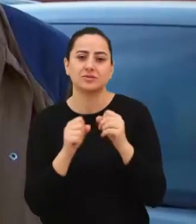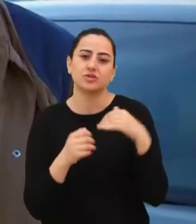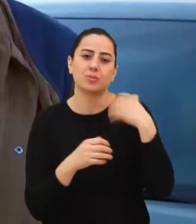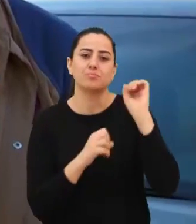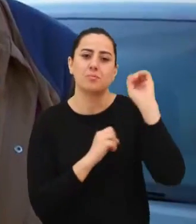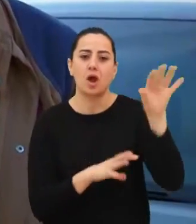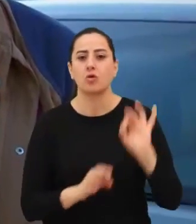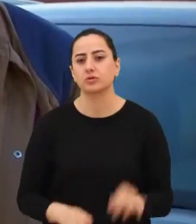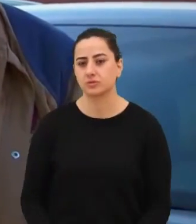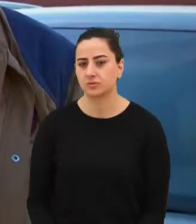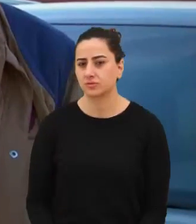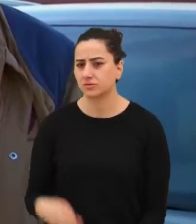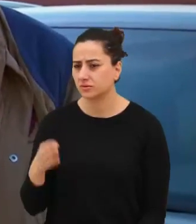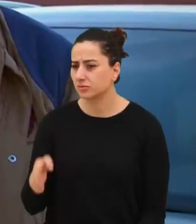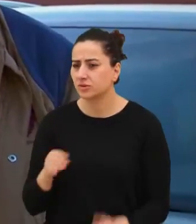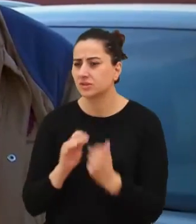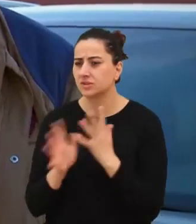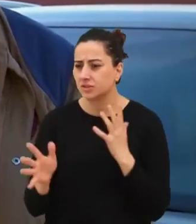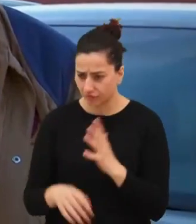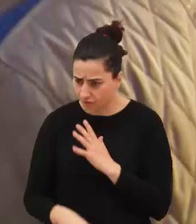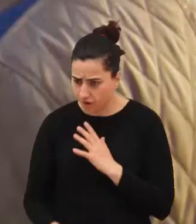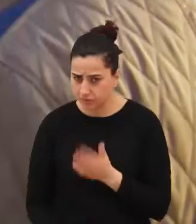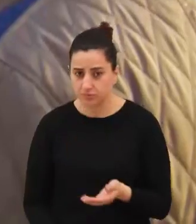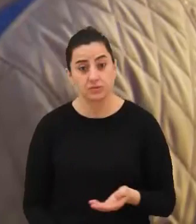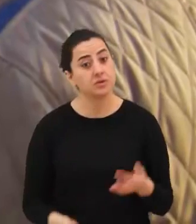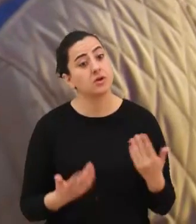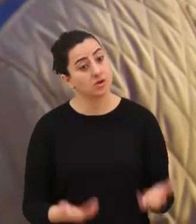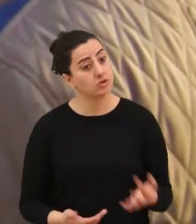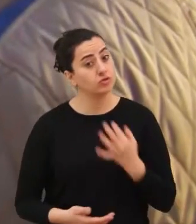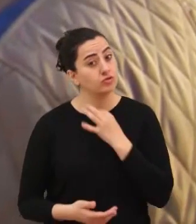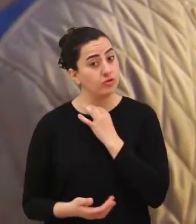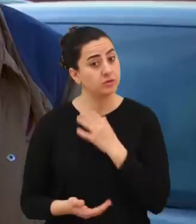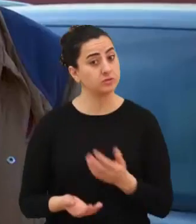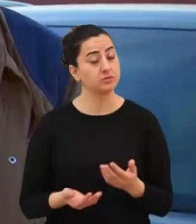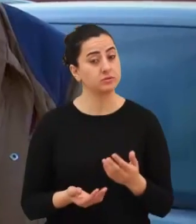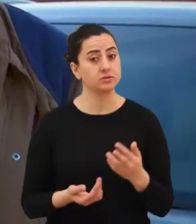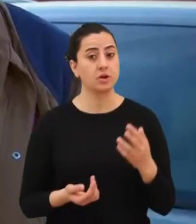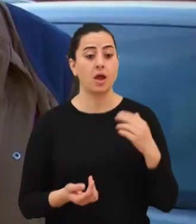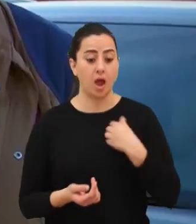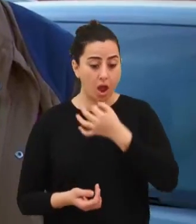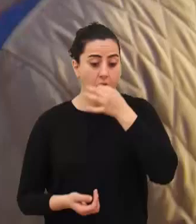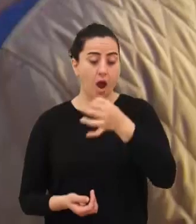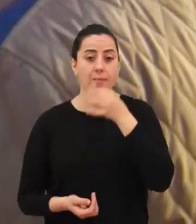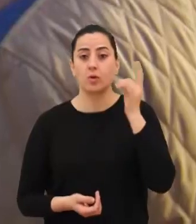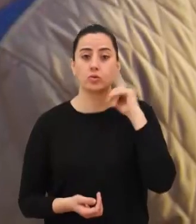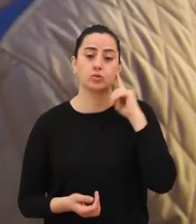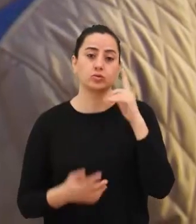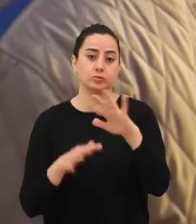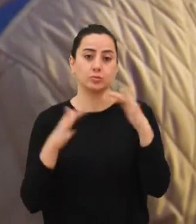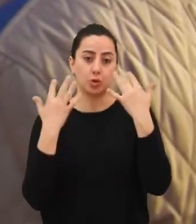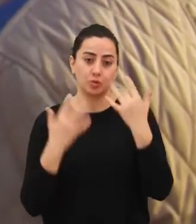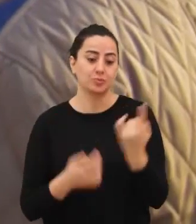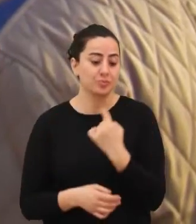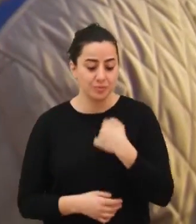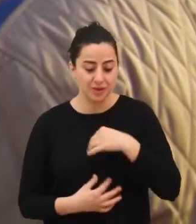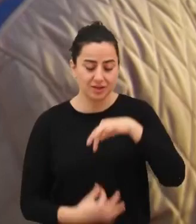inşallah. İyi de burada sıraya giren insanlar mı var? Öyle demeyin efendim. Yani haber bültenlerini milyonlar izliyor. Ben de bir